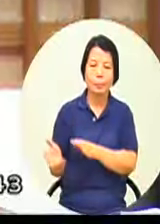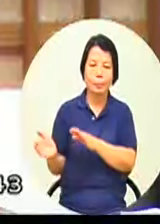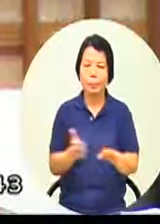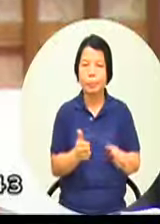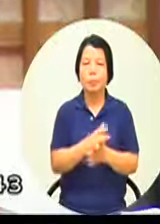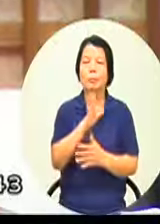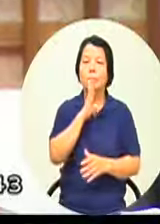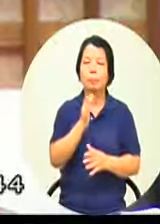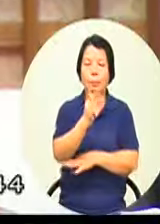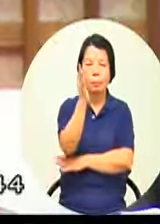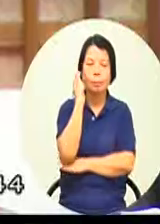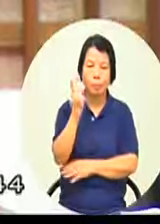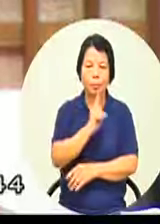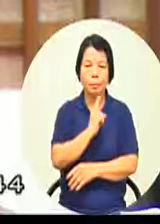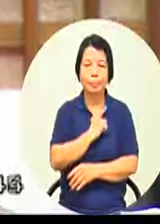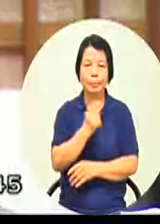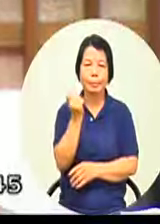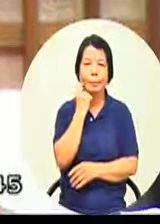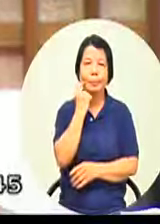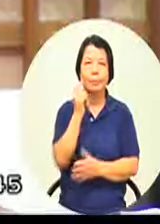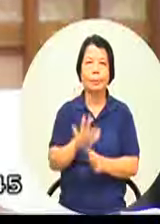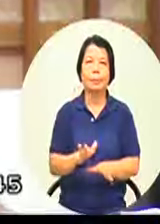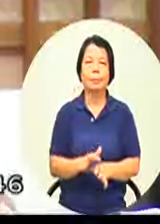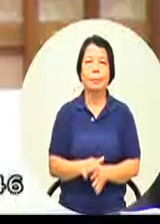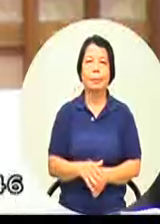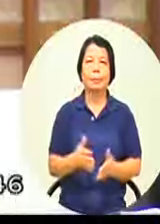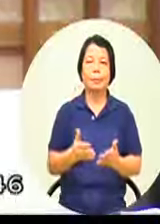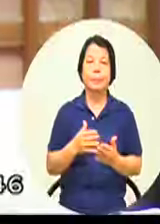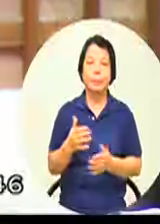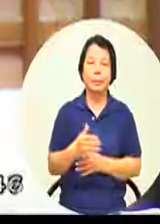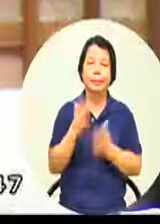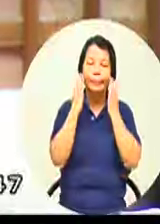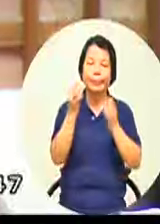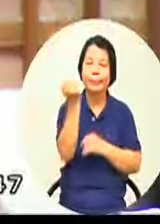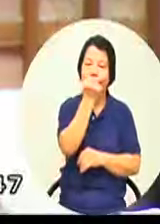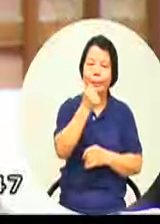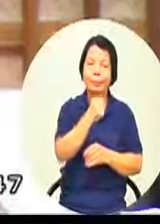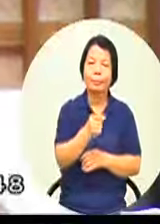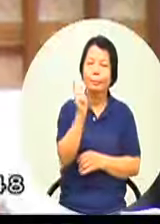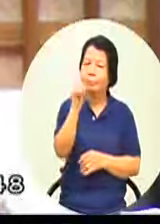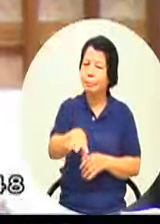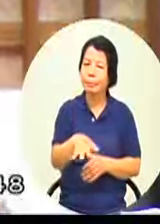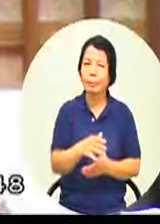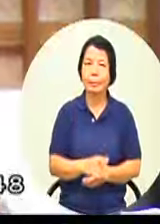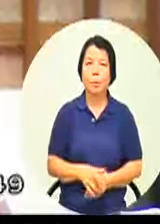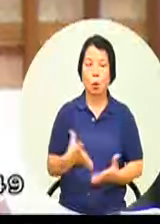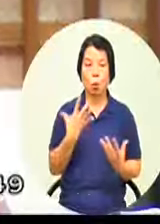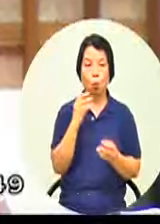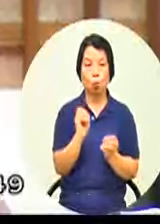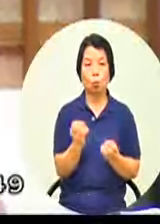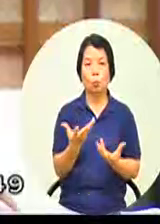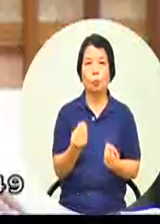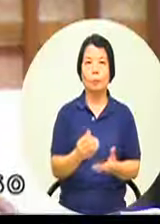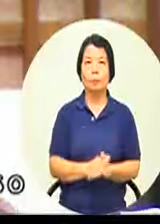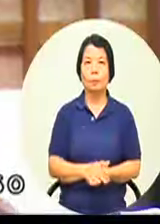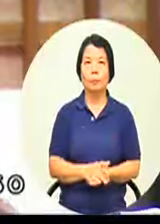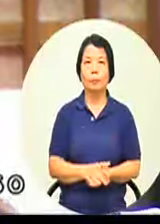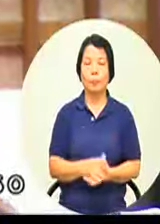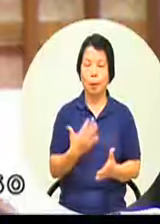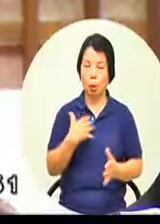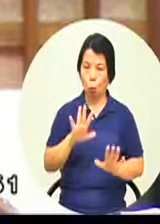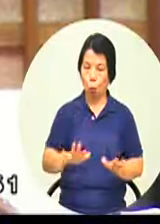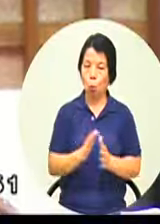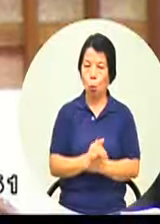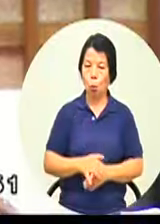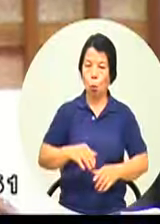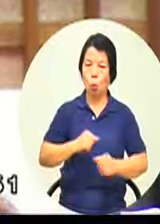一个说辞说菜虫，菜虫你要给市民看到菜虫在哪里， 可是如果没有，我认为一个有为的政